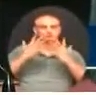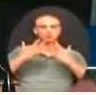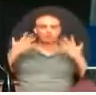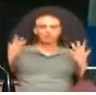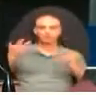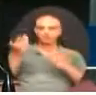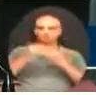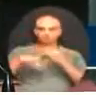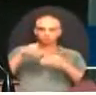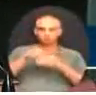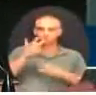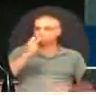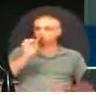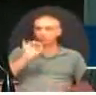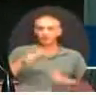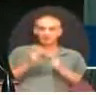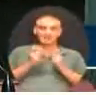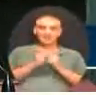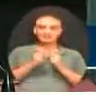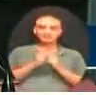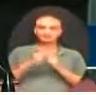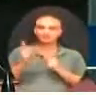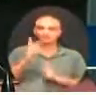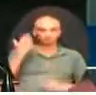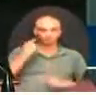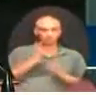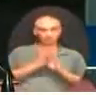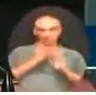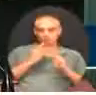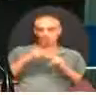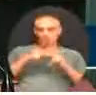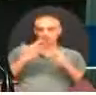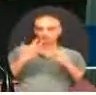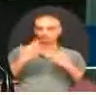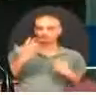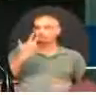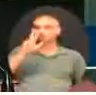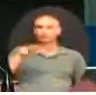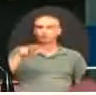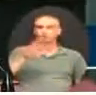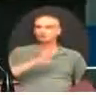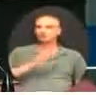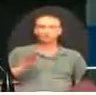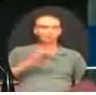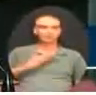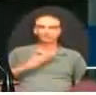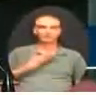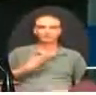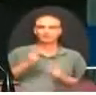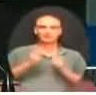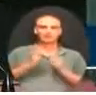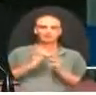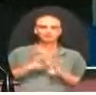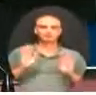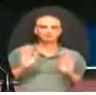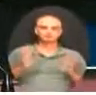הרחב, בסוף מתוך 30,000 כרטיסים, מי שהיה בתור אחרי המספר 3,000, לא השיג יותר